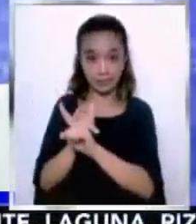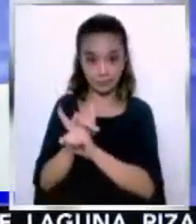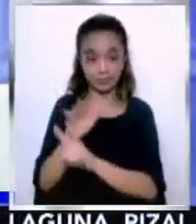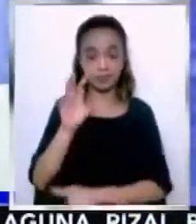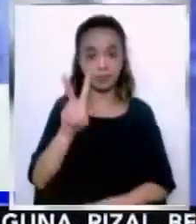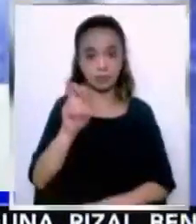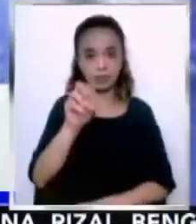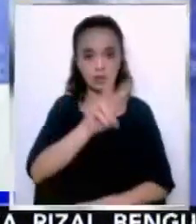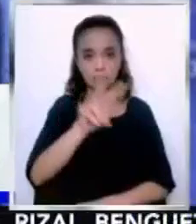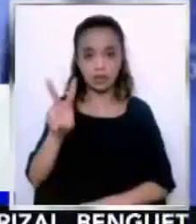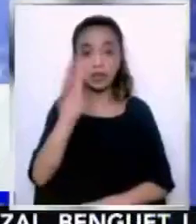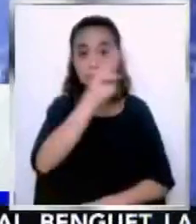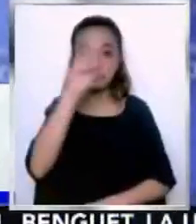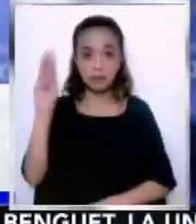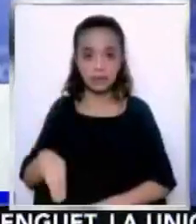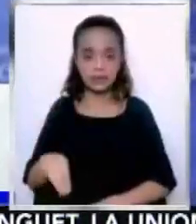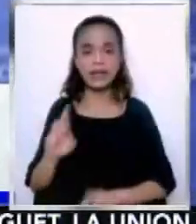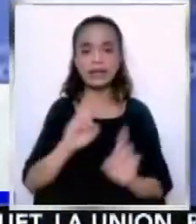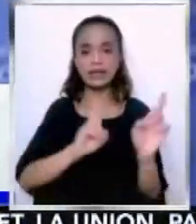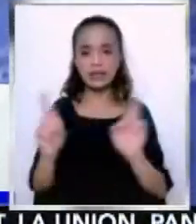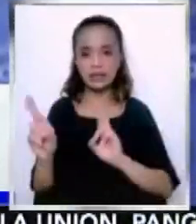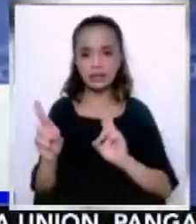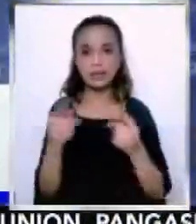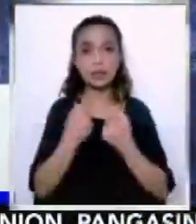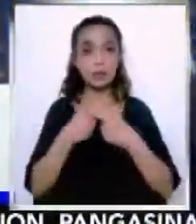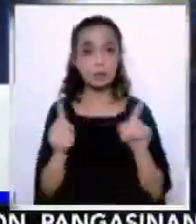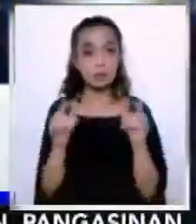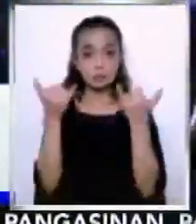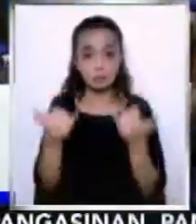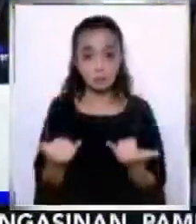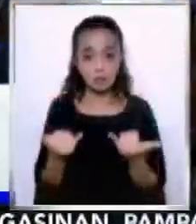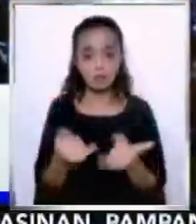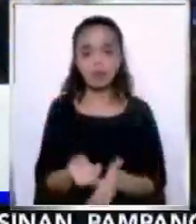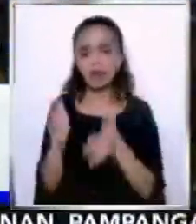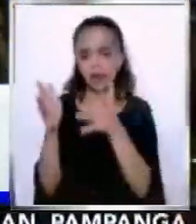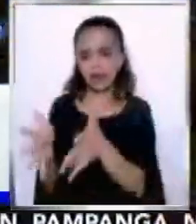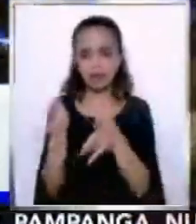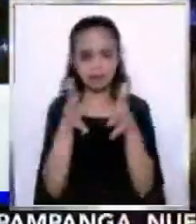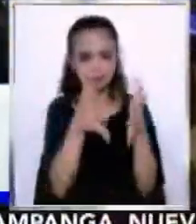buong Maynila. Pero sa ngayon, hayaan lang daw munang nakabukas